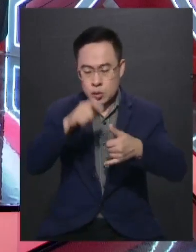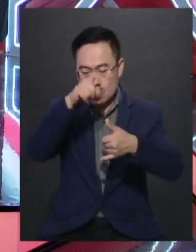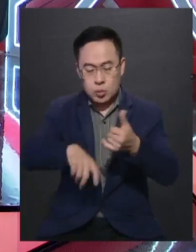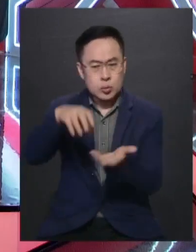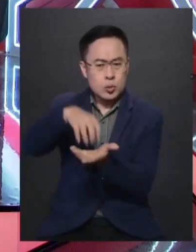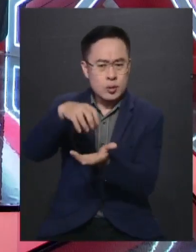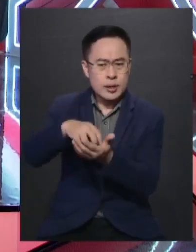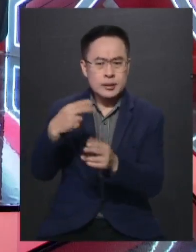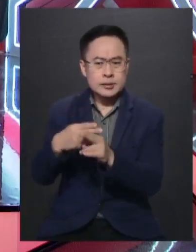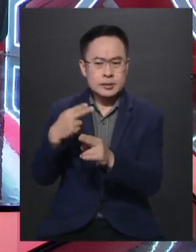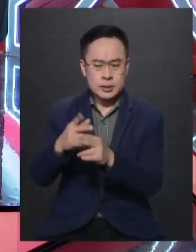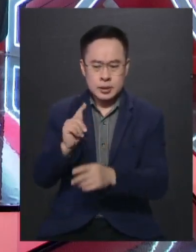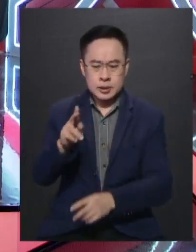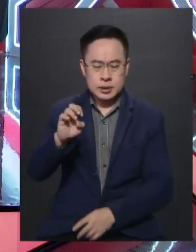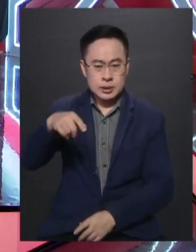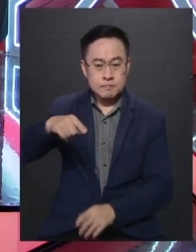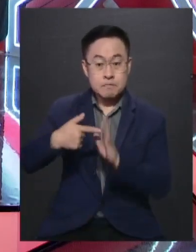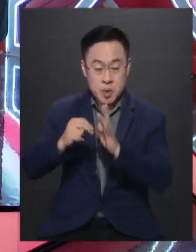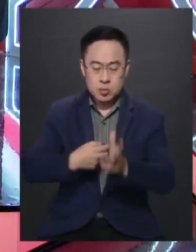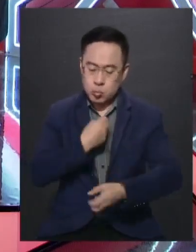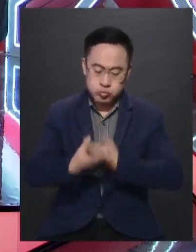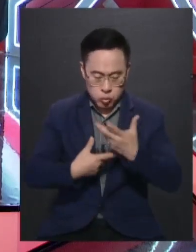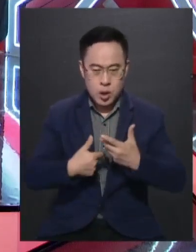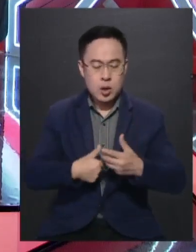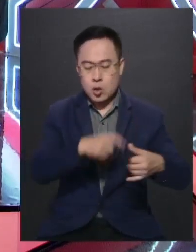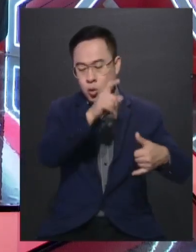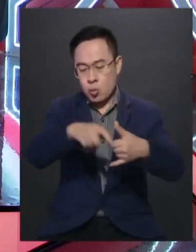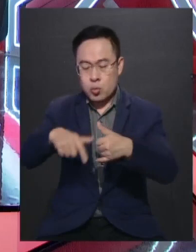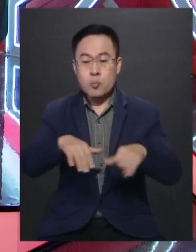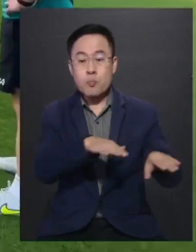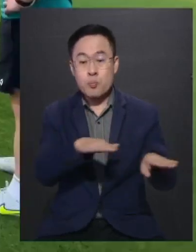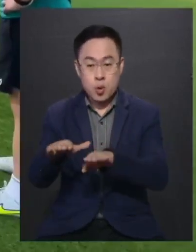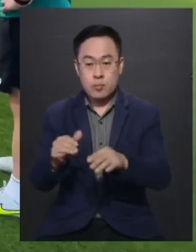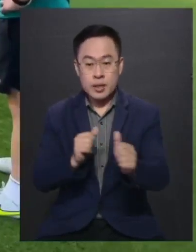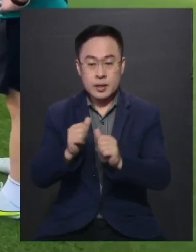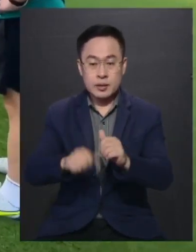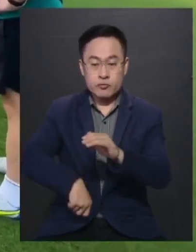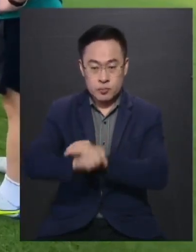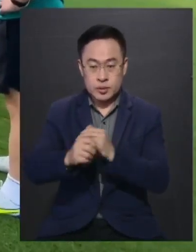างทิติพันธ์พ่วงจันทร์เองก็เชื่อด้วยนะคะว่าทุกคนพร้อมสำหรับการแข่งขันในครั้งนี้ค่ะ